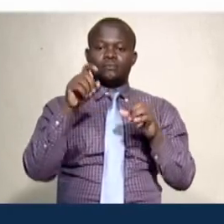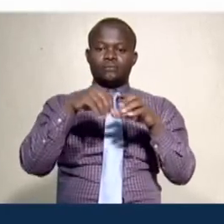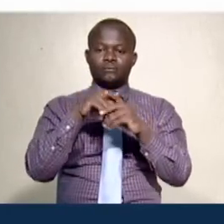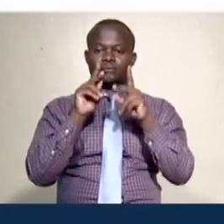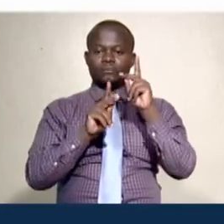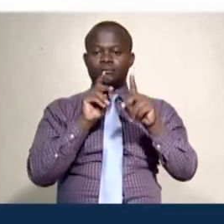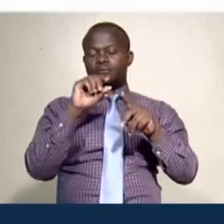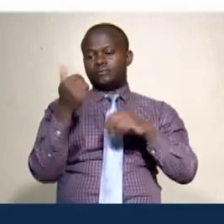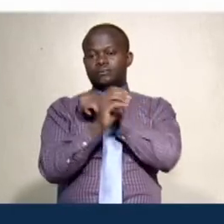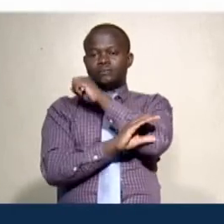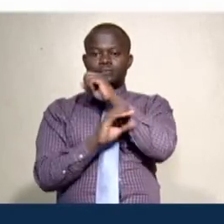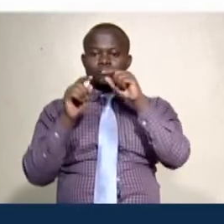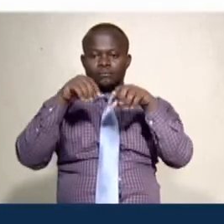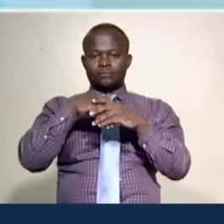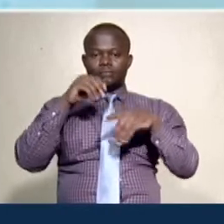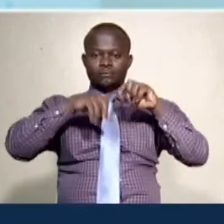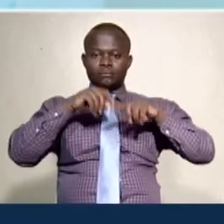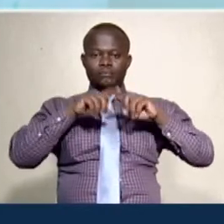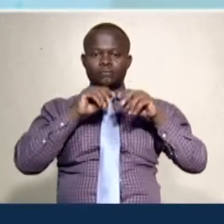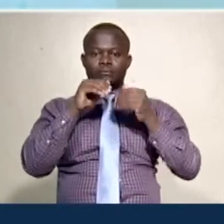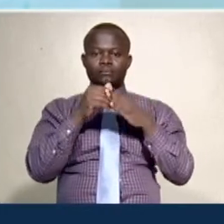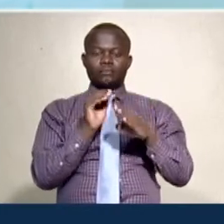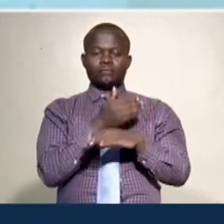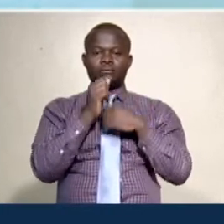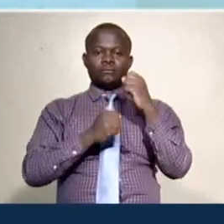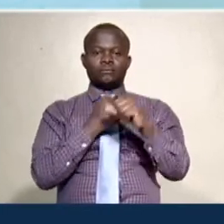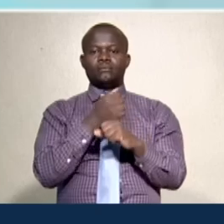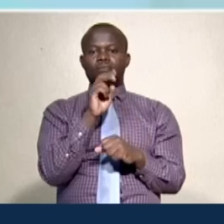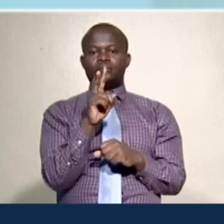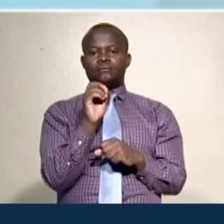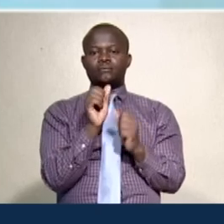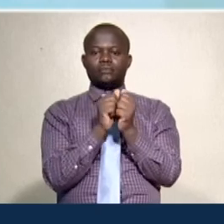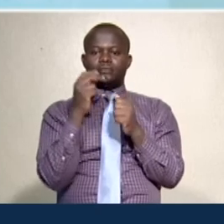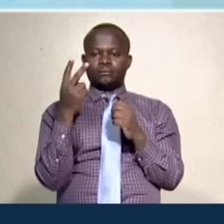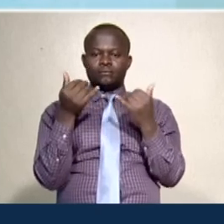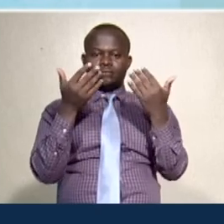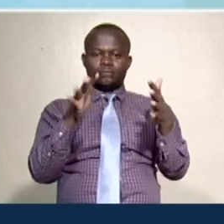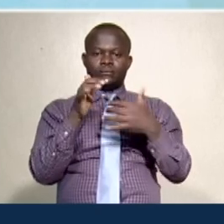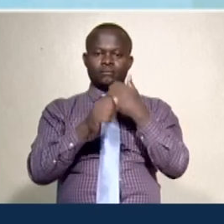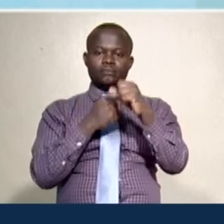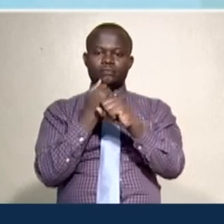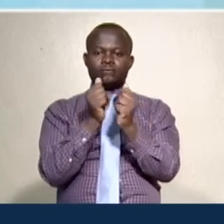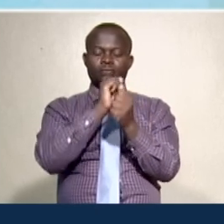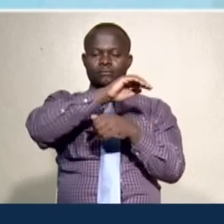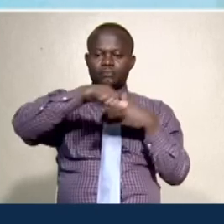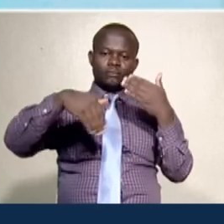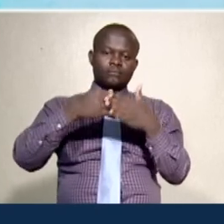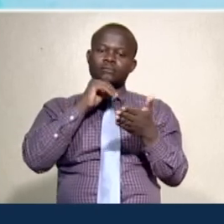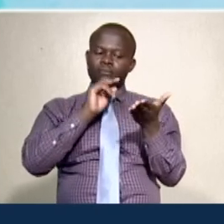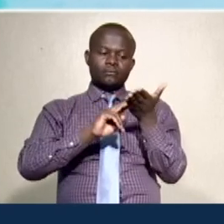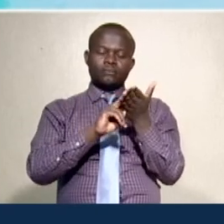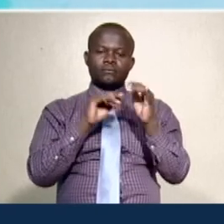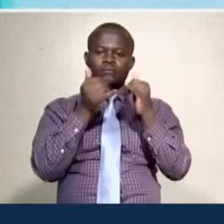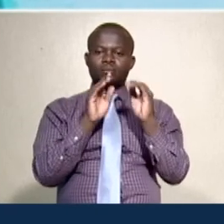ekipe, ikaba ari politike y'abanyamahanga yari yaravuye mu mwaka 2012, ikaba rero hashize imyaka 10 yose idakoresha